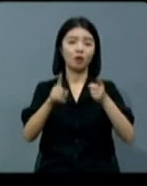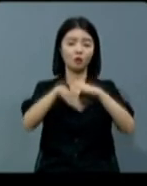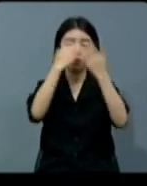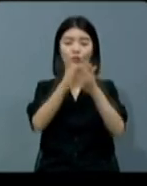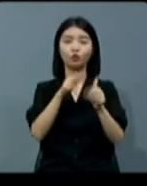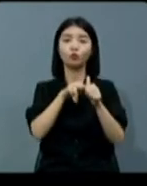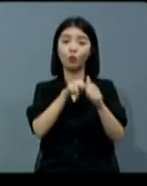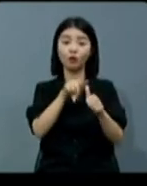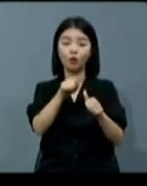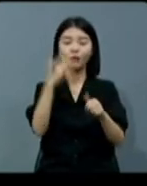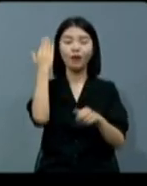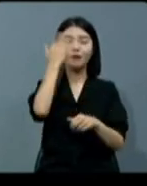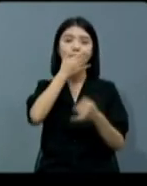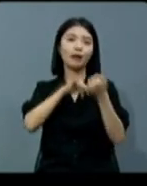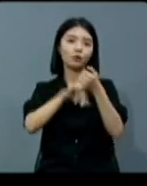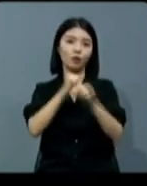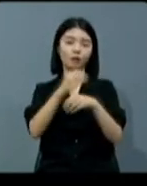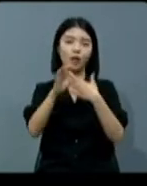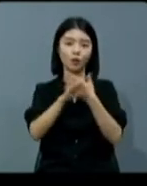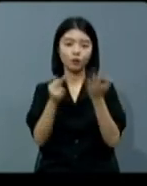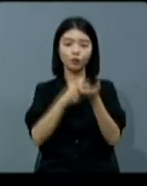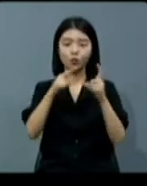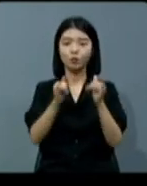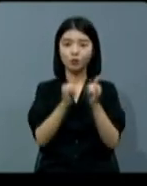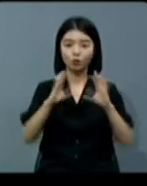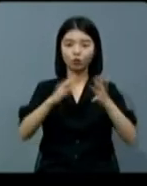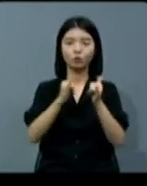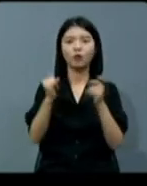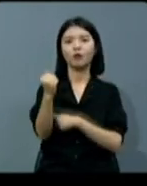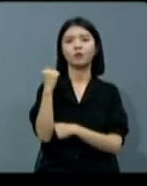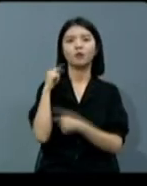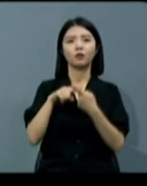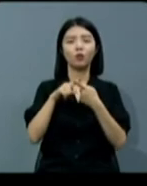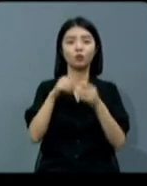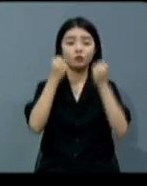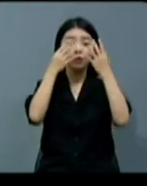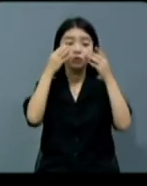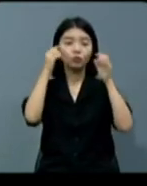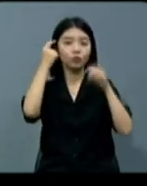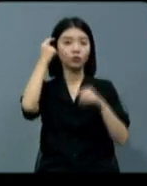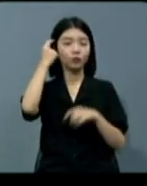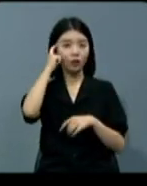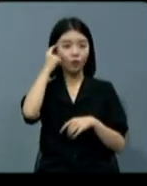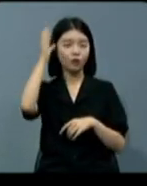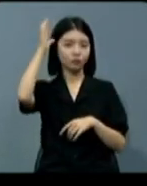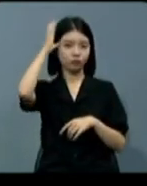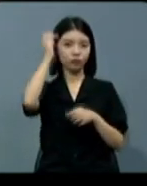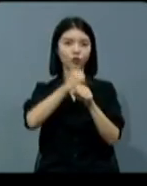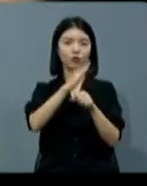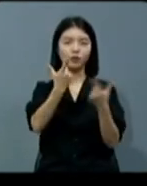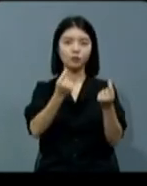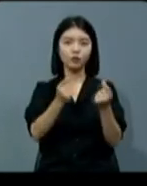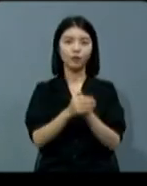모든 후보가 이 부분을 깨끗이 약속을 한다면 우리 제주도민들도 국민의힘에 대해서 새로운 시각과 기대를 가질 수 있을 거라고 보거든요. 그런